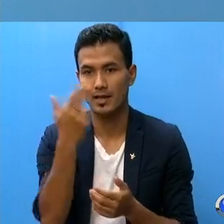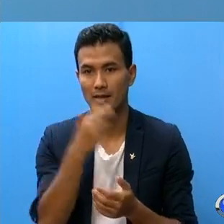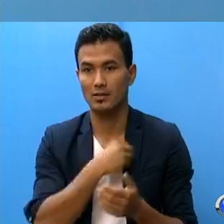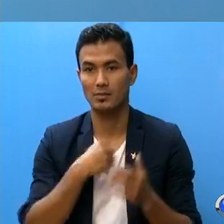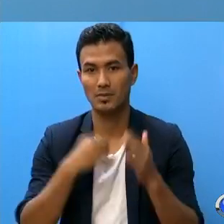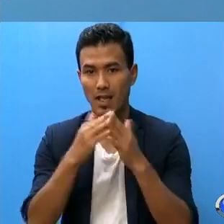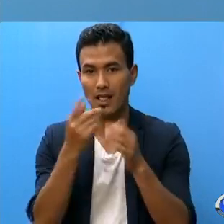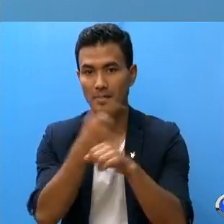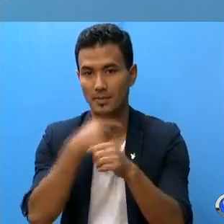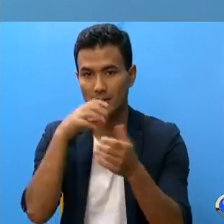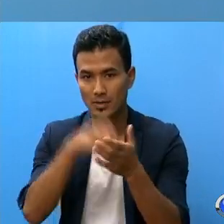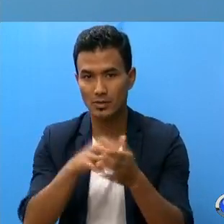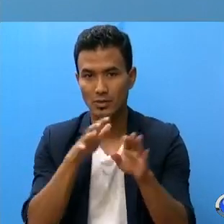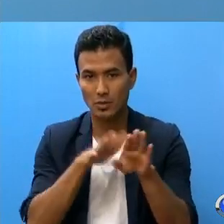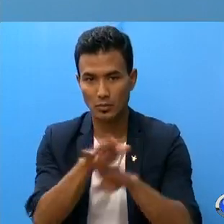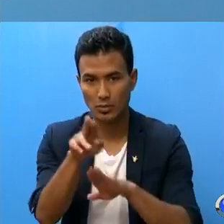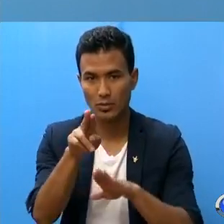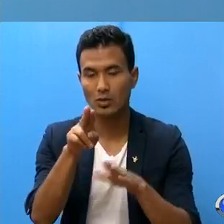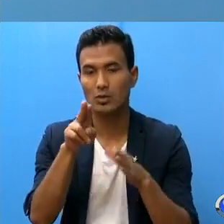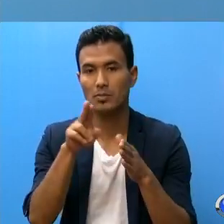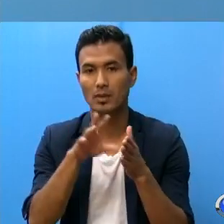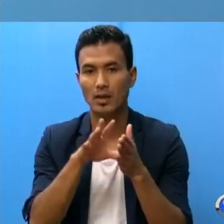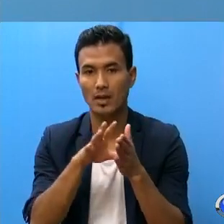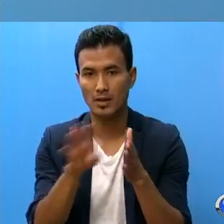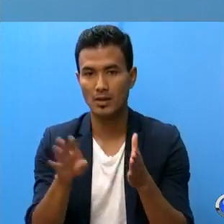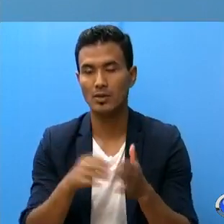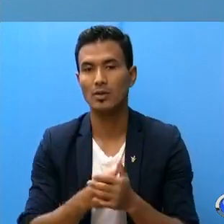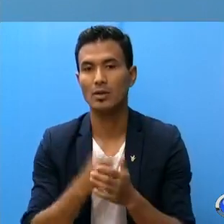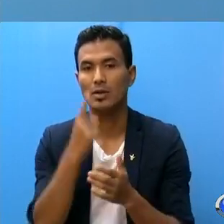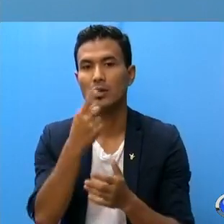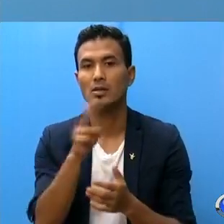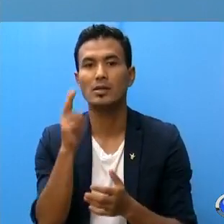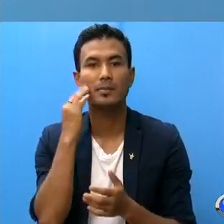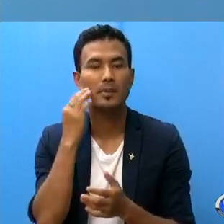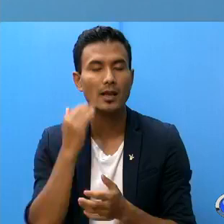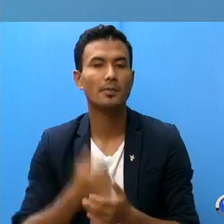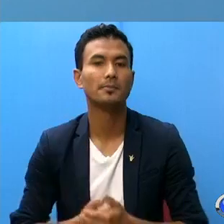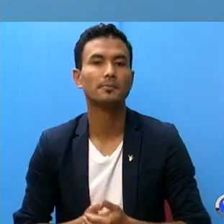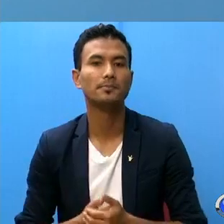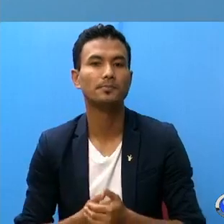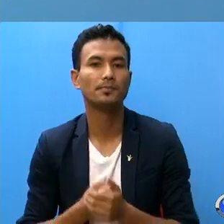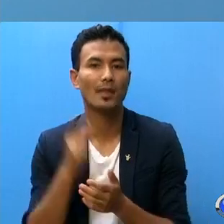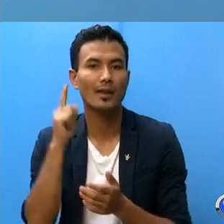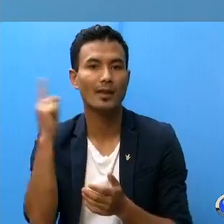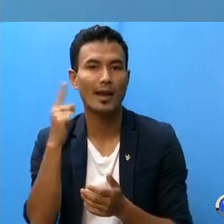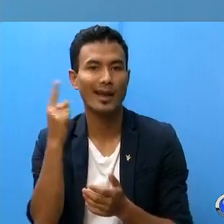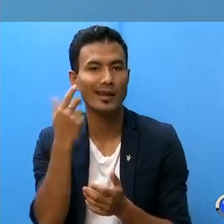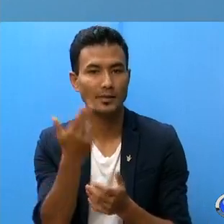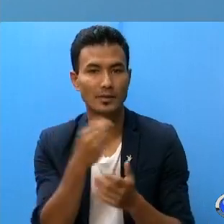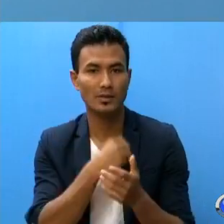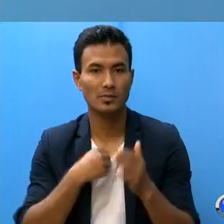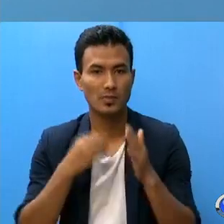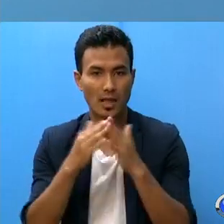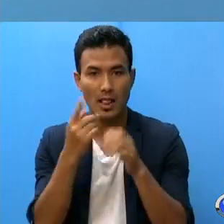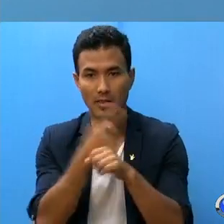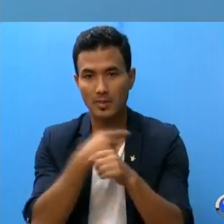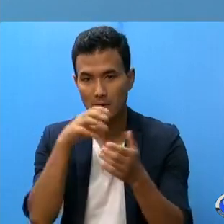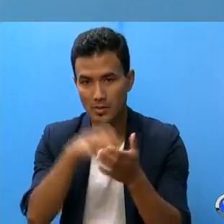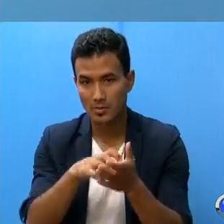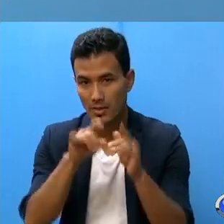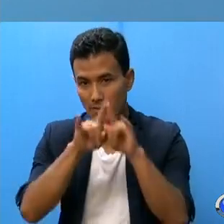अस्पताल विर्गंज रावता हट का एक जना महिला र नाराइडी अस्वताल बिर्गंज में